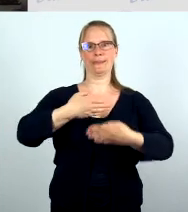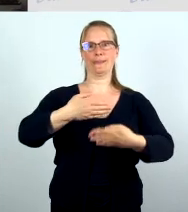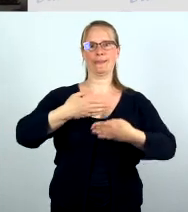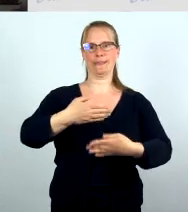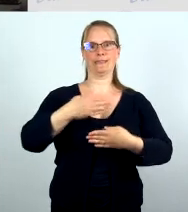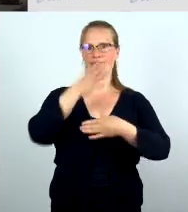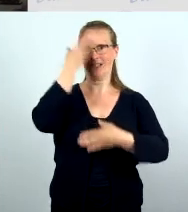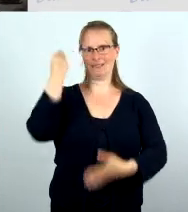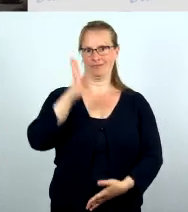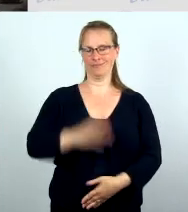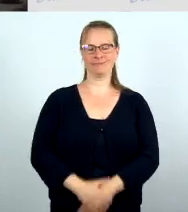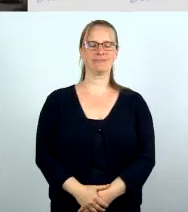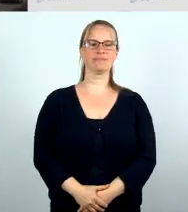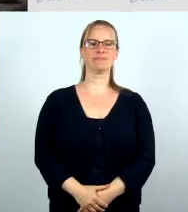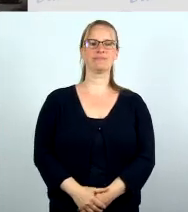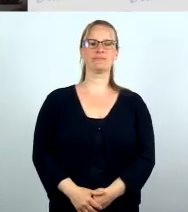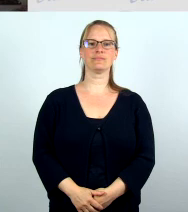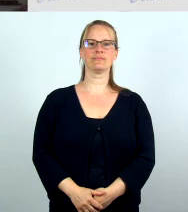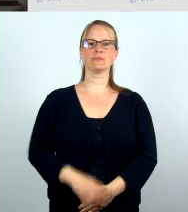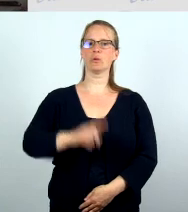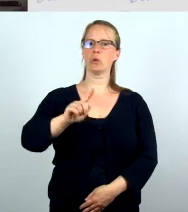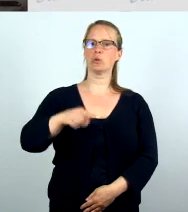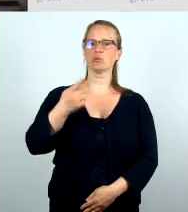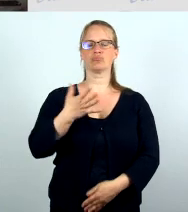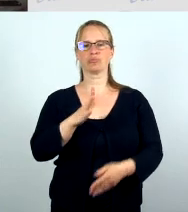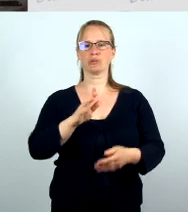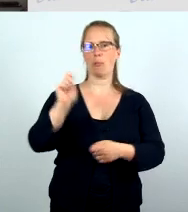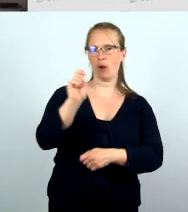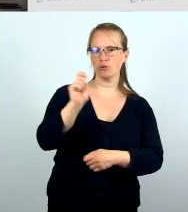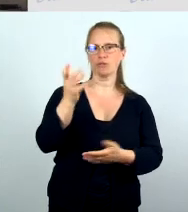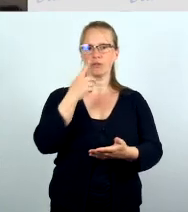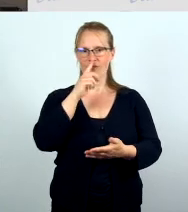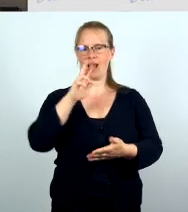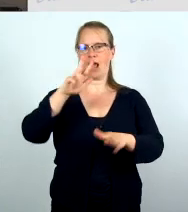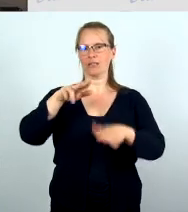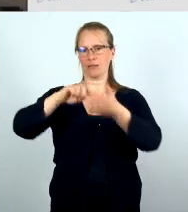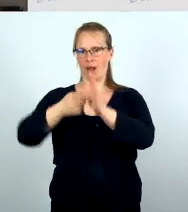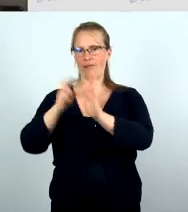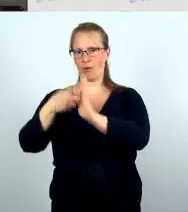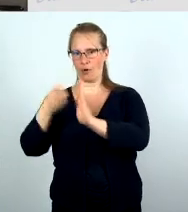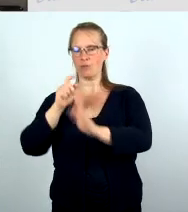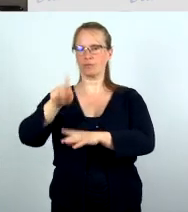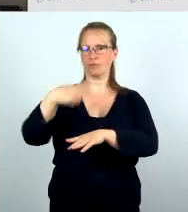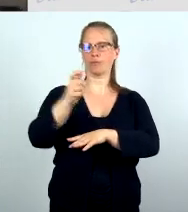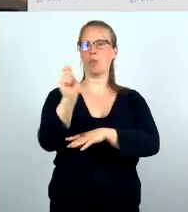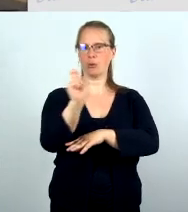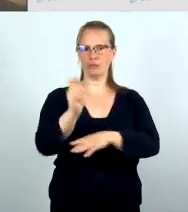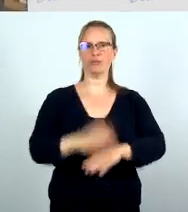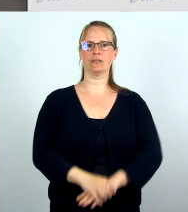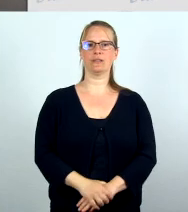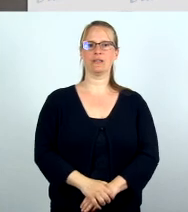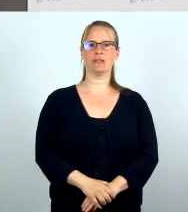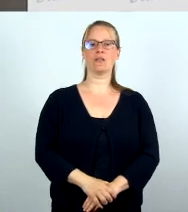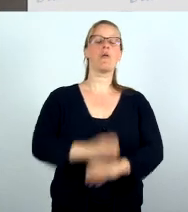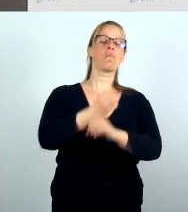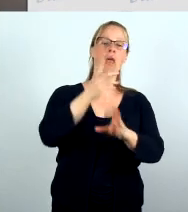Okay. Genau. Danach gönnt ihr euch einfach eine Pause, wenn ihr die 18 Wiederholungen gemacht habt. Ähm, je